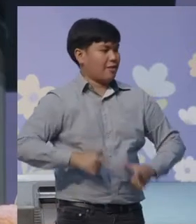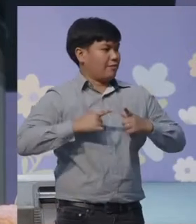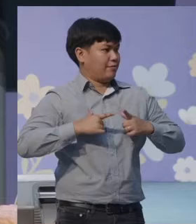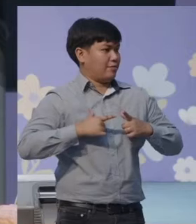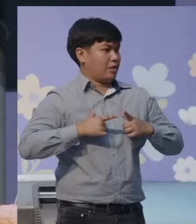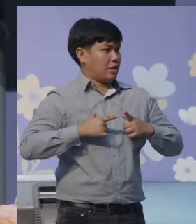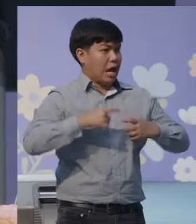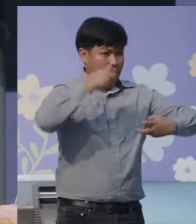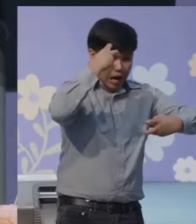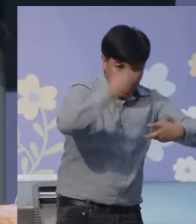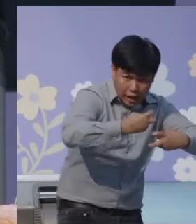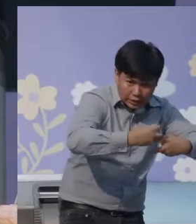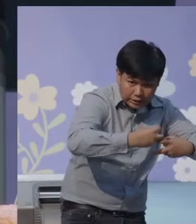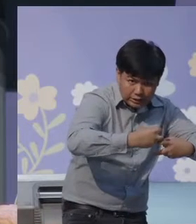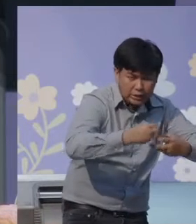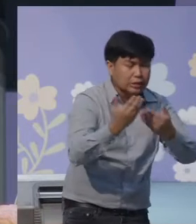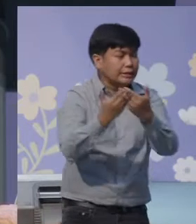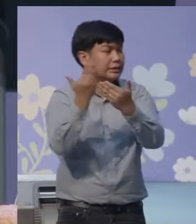Kaya mahirap yan,